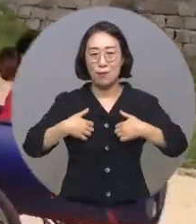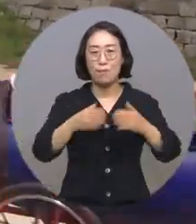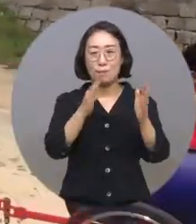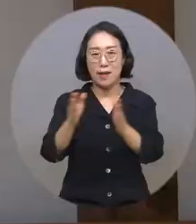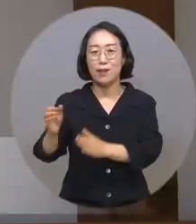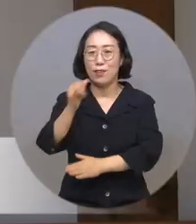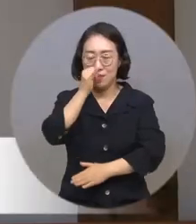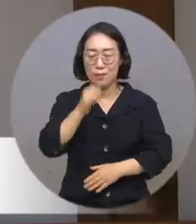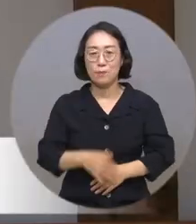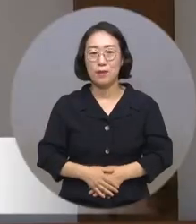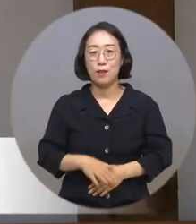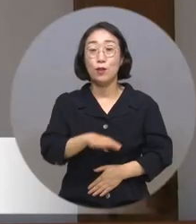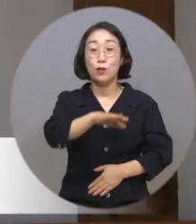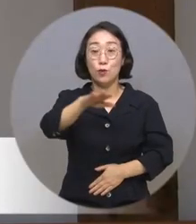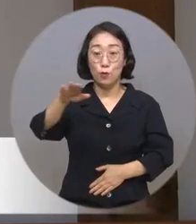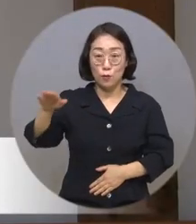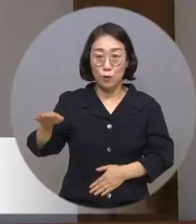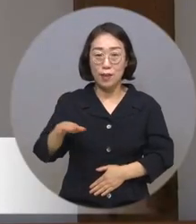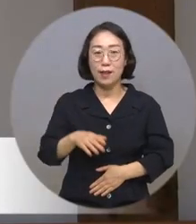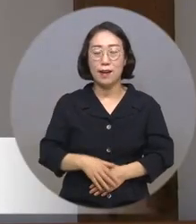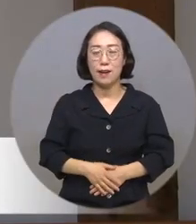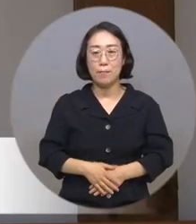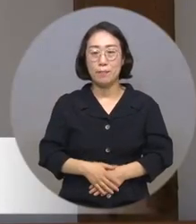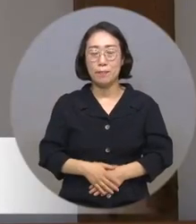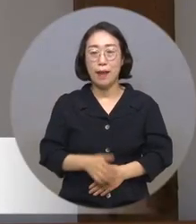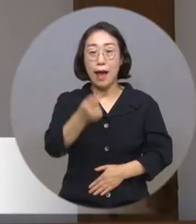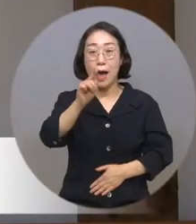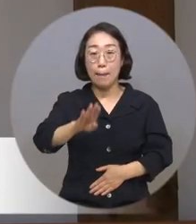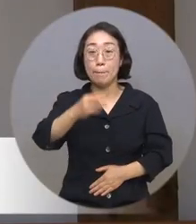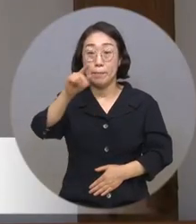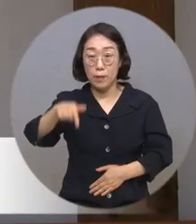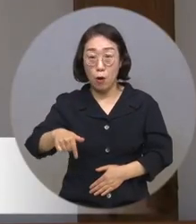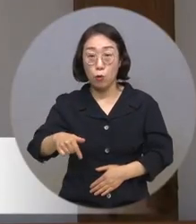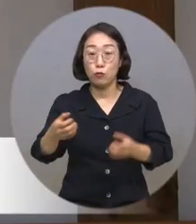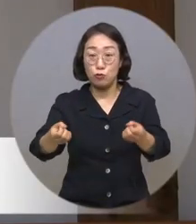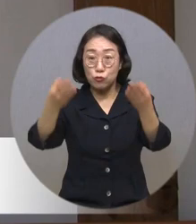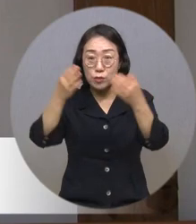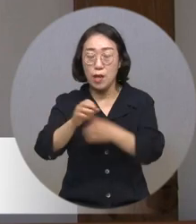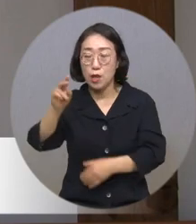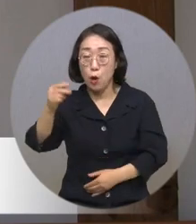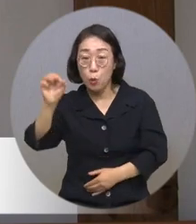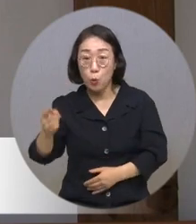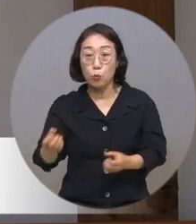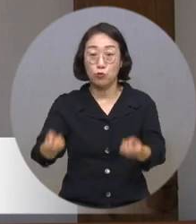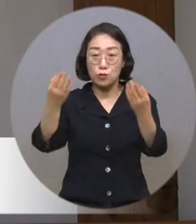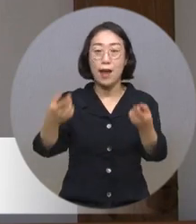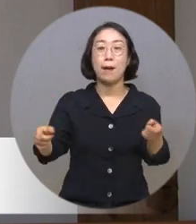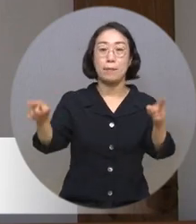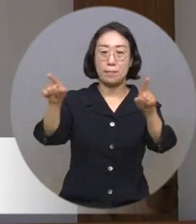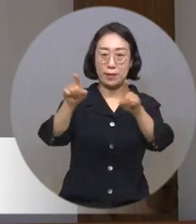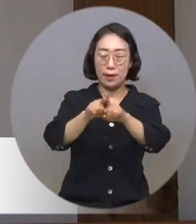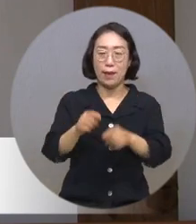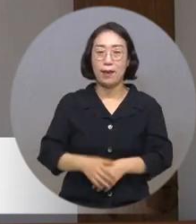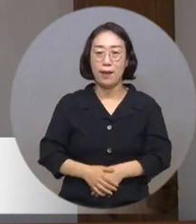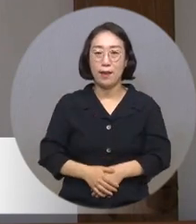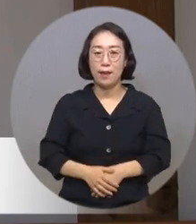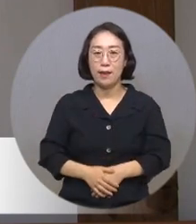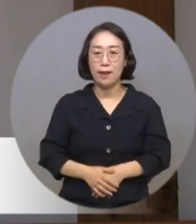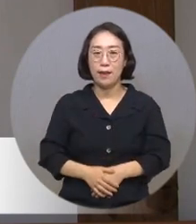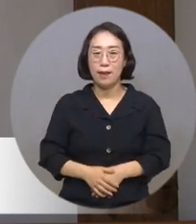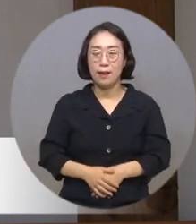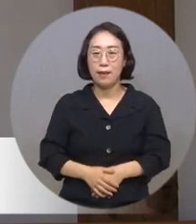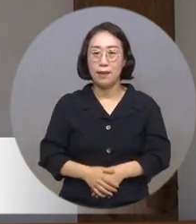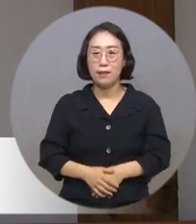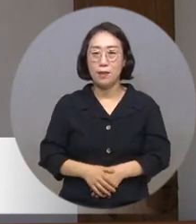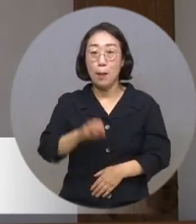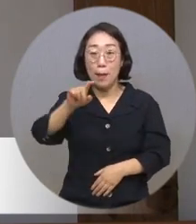있습니다. 저희가 이번에 합덕제 연호문화축제와 더불어 함께 저희가 람세 썸머스토리라는